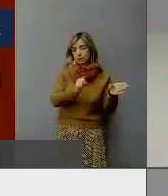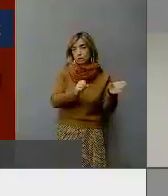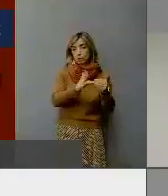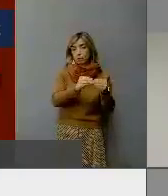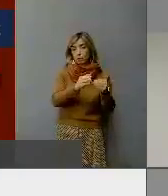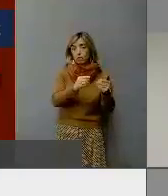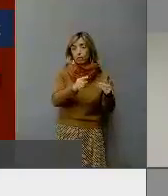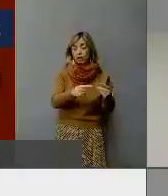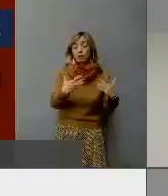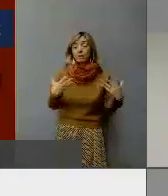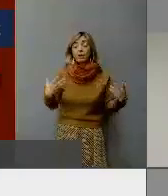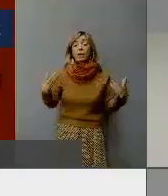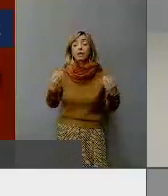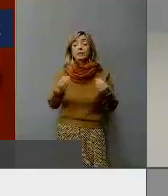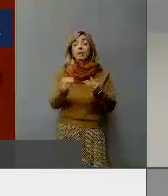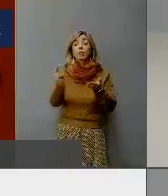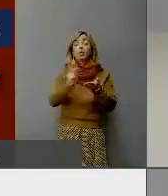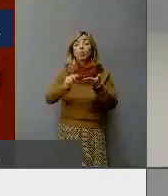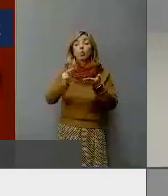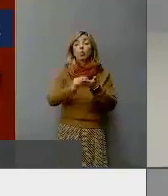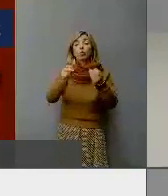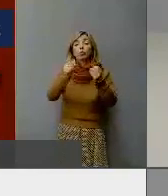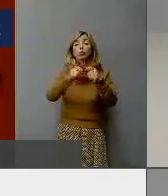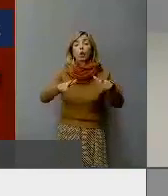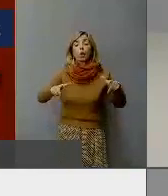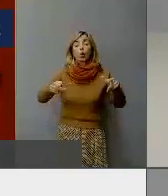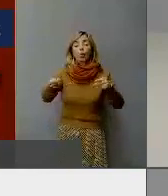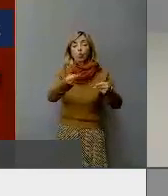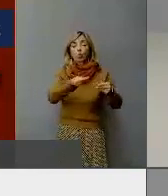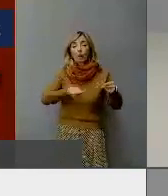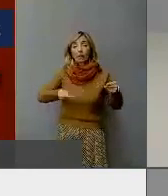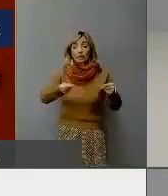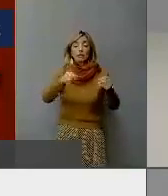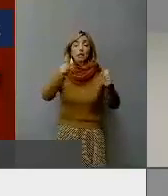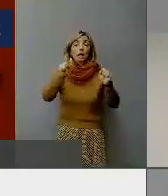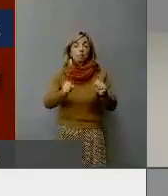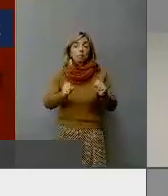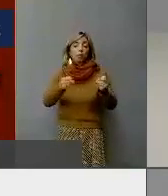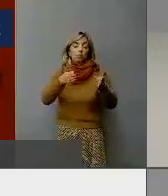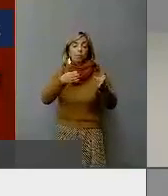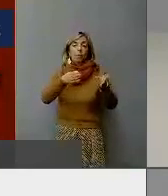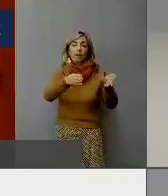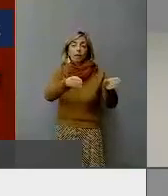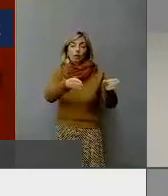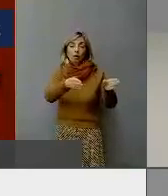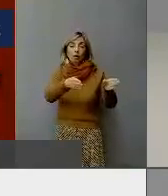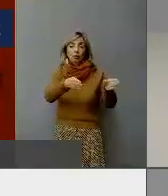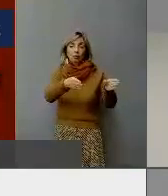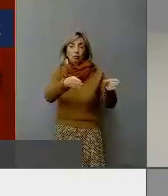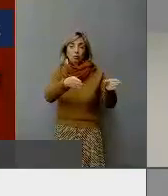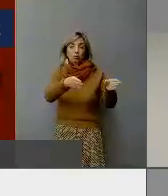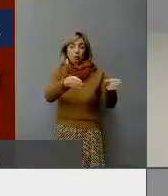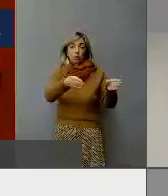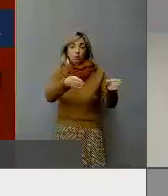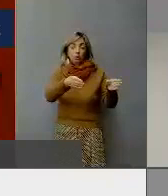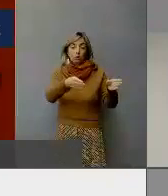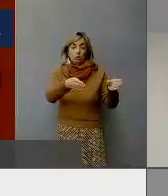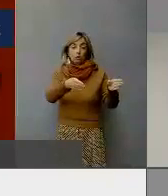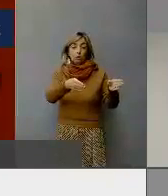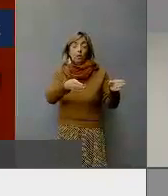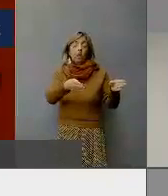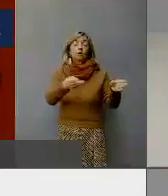particolar modo con l'urbanistica un percorso che vada in questa direzione è tenuto conto anche delle grandi trasformazioni